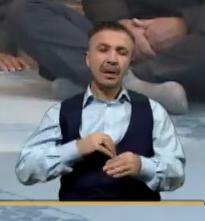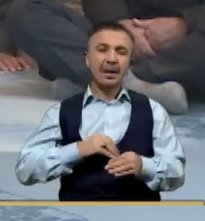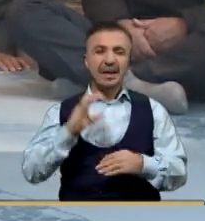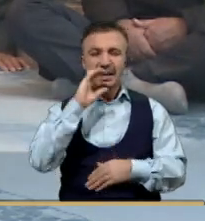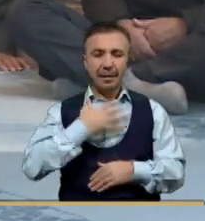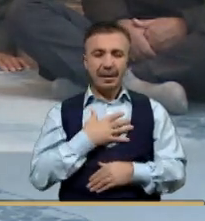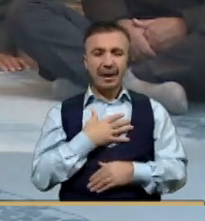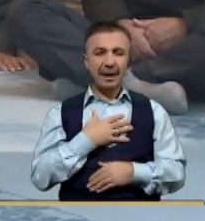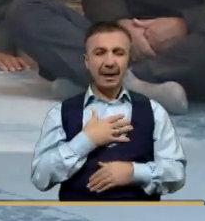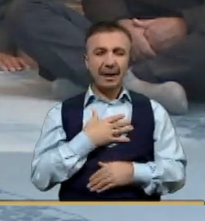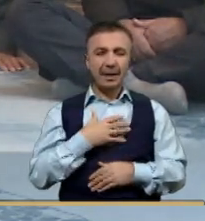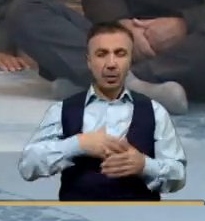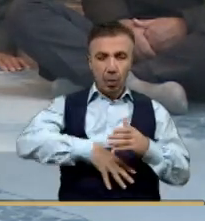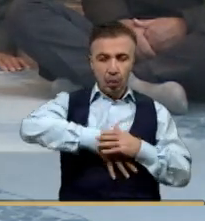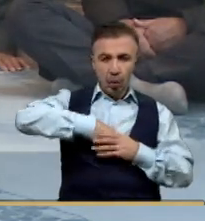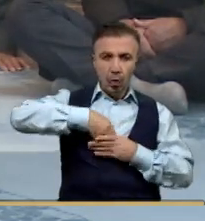uygundur İslam dini.